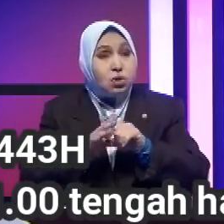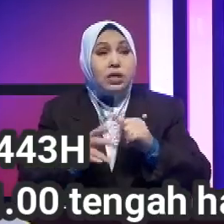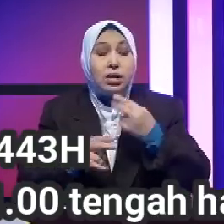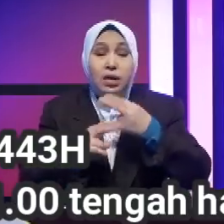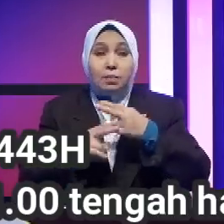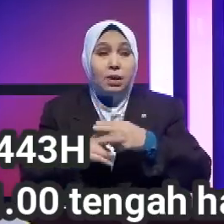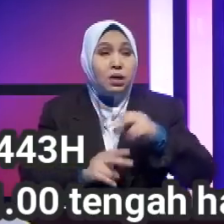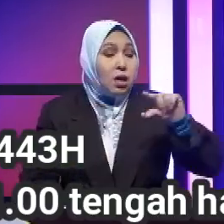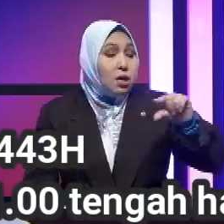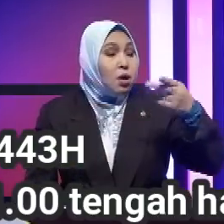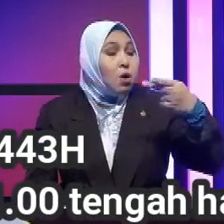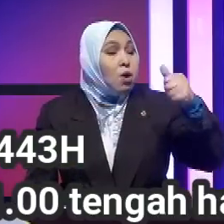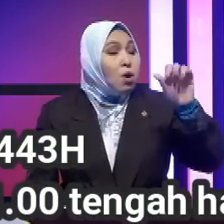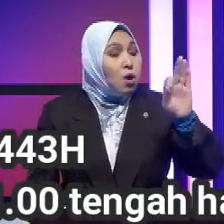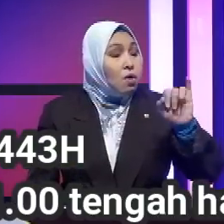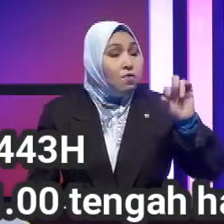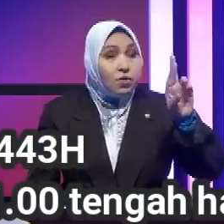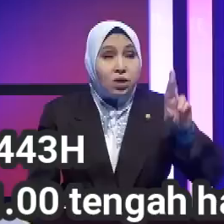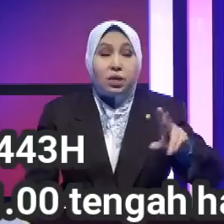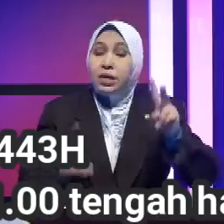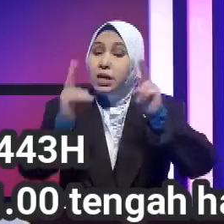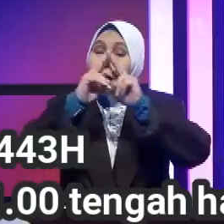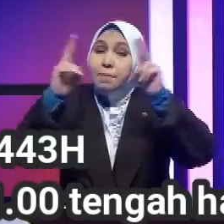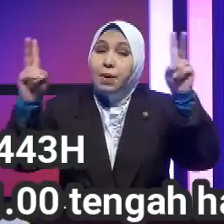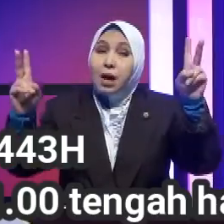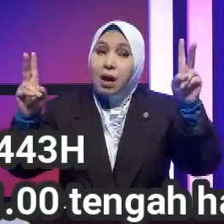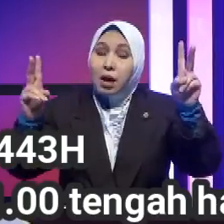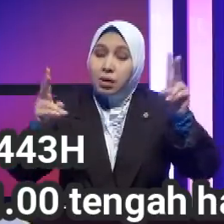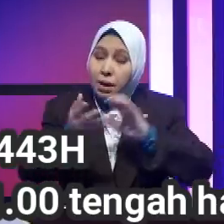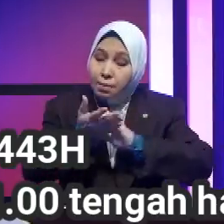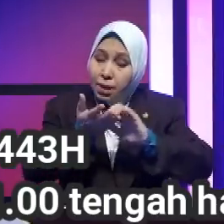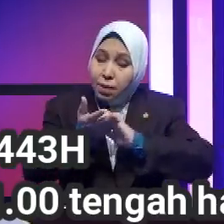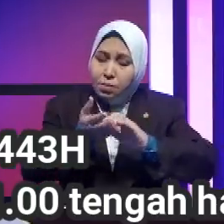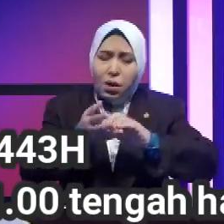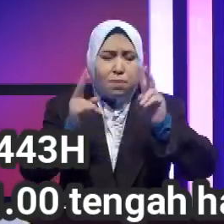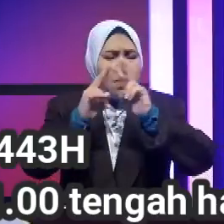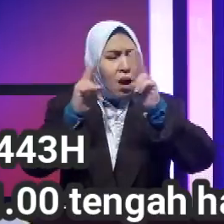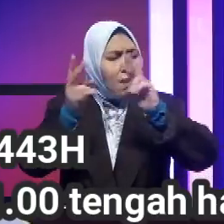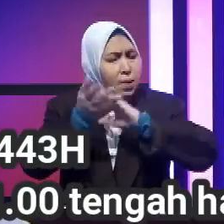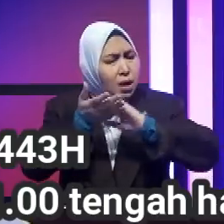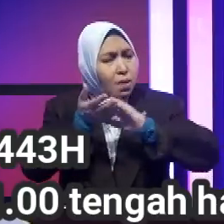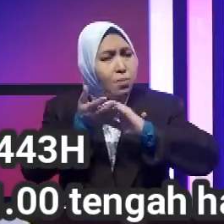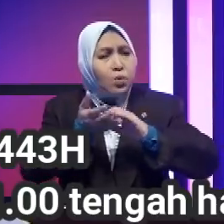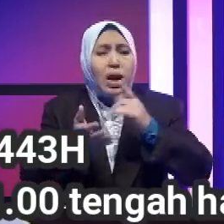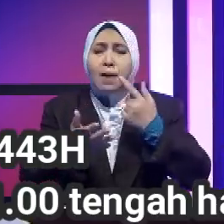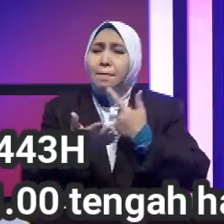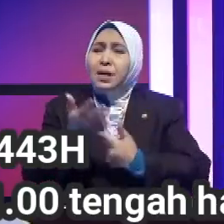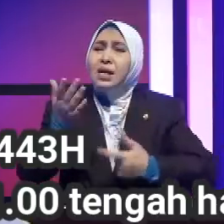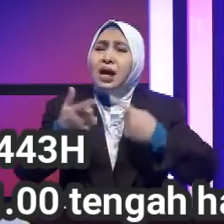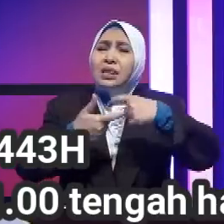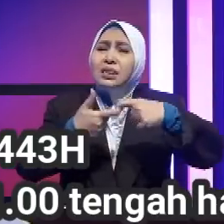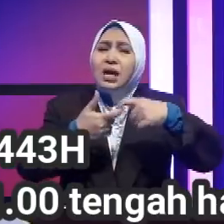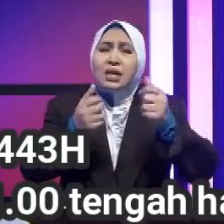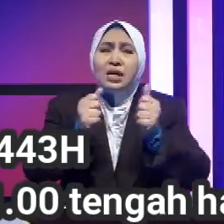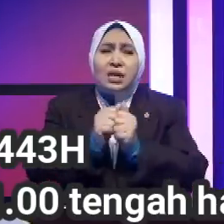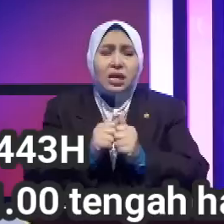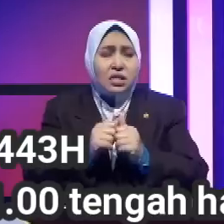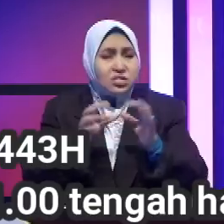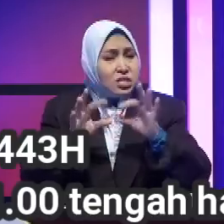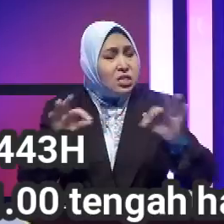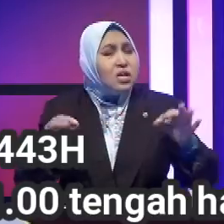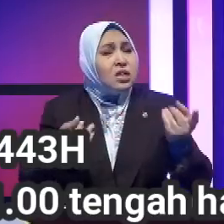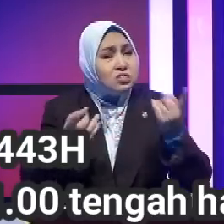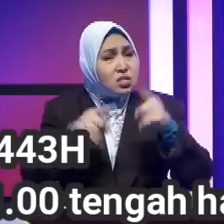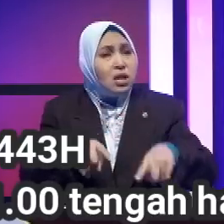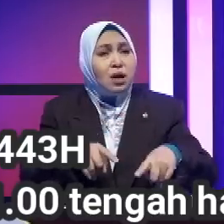Ghafir. Apa maksud Ghafir? Yang Maha, yang Pengampun. Allah ini Maha Pengampun. Dan apa kaitan dengan kisah yang sekarang ini sedang berlaku